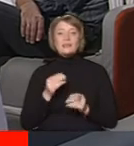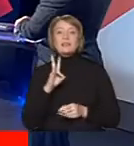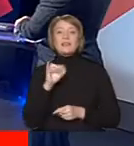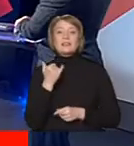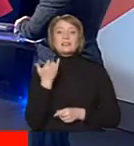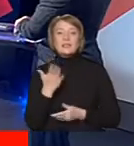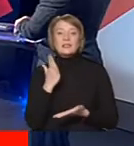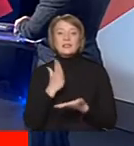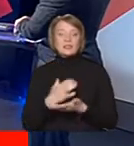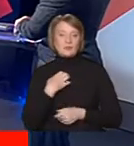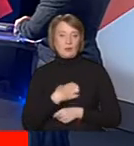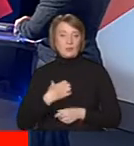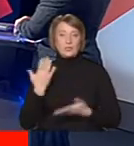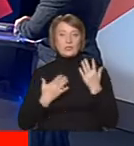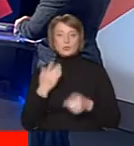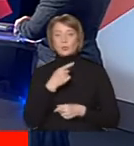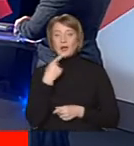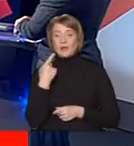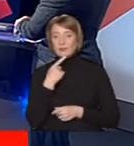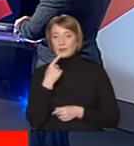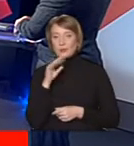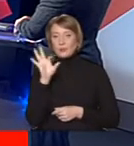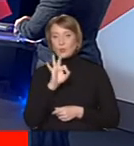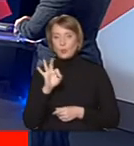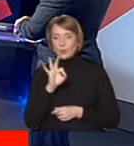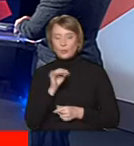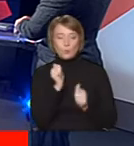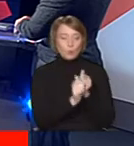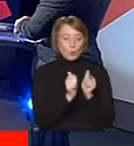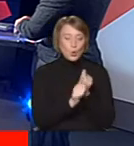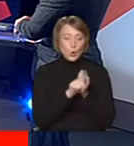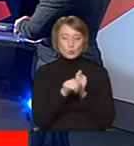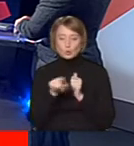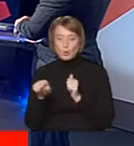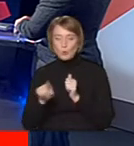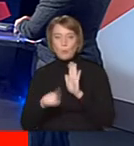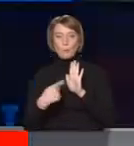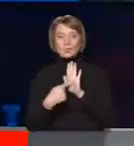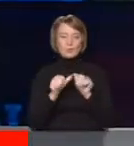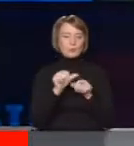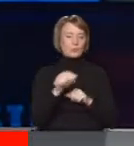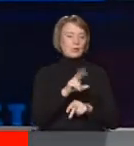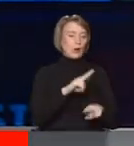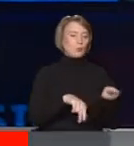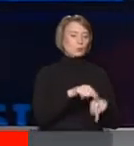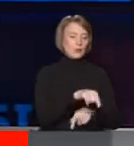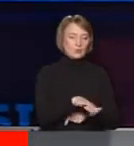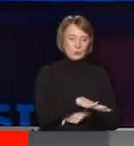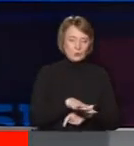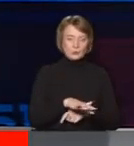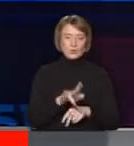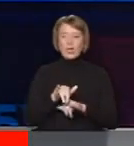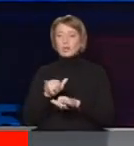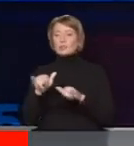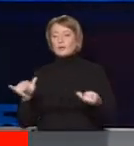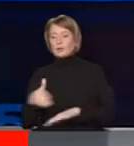насамперед стратегія. Якщо ми говоримо про, якщо ми будемо з вами говорити покроково по кожному питанню окремо, так, як розвивати ту чи іншу площу, як розвивати ту